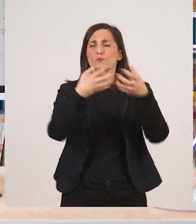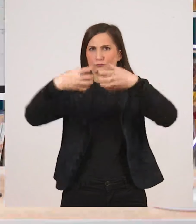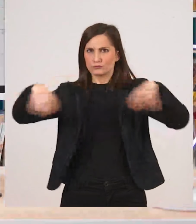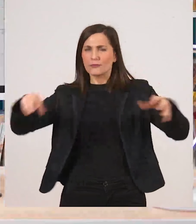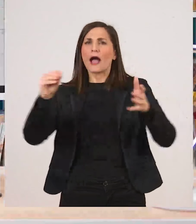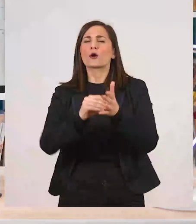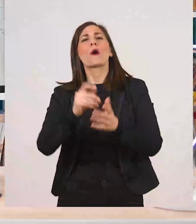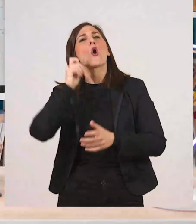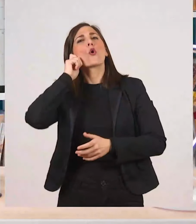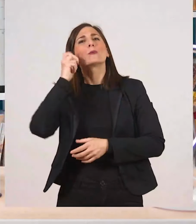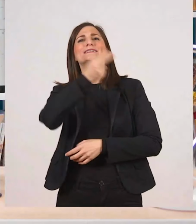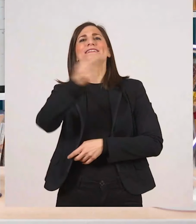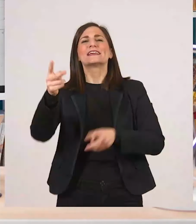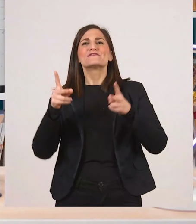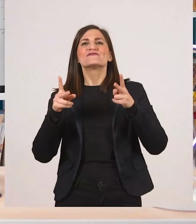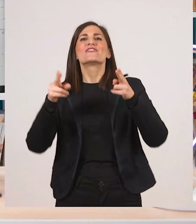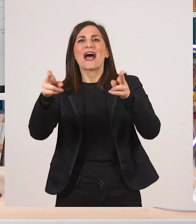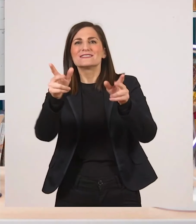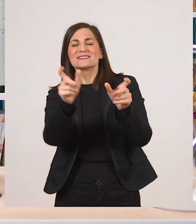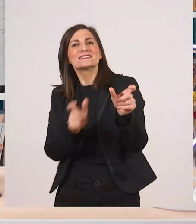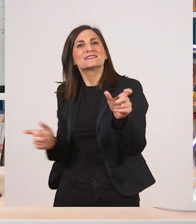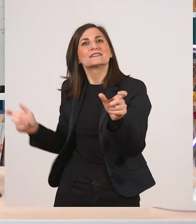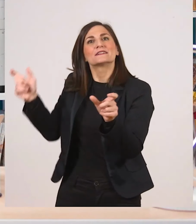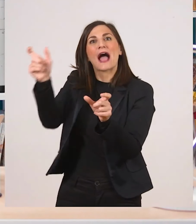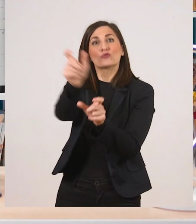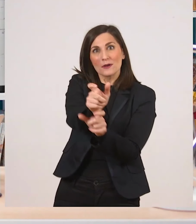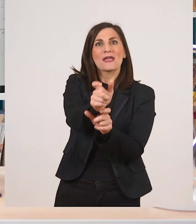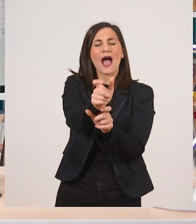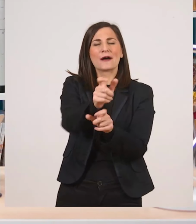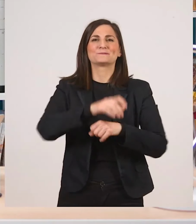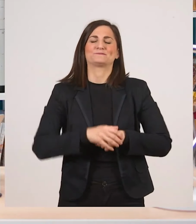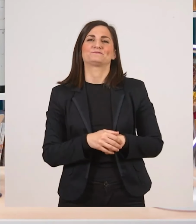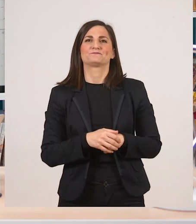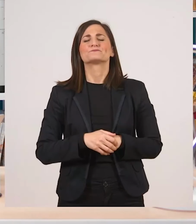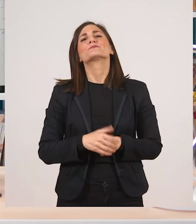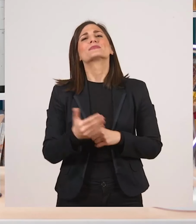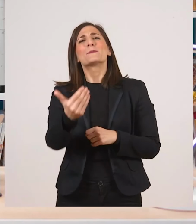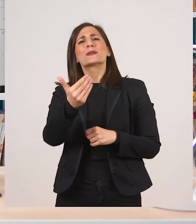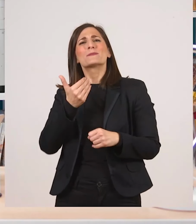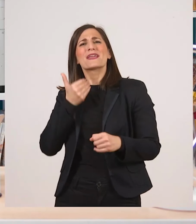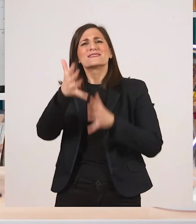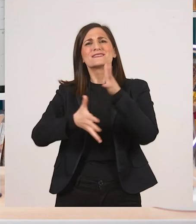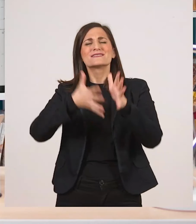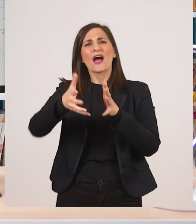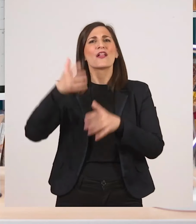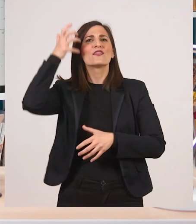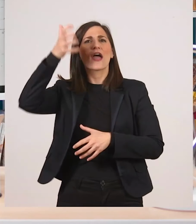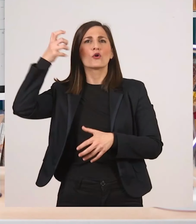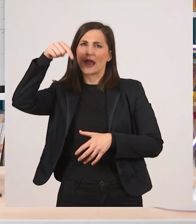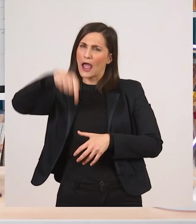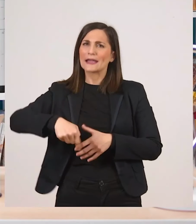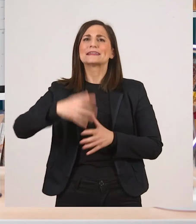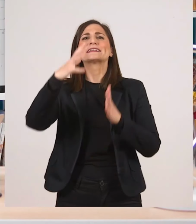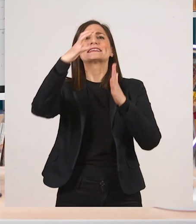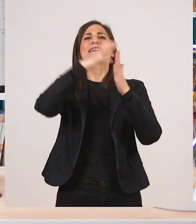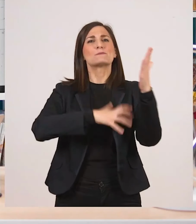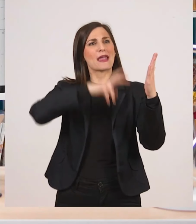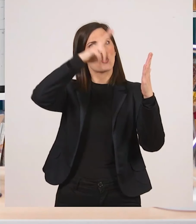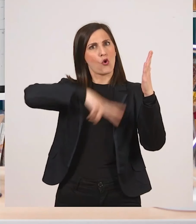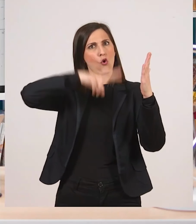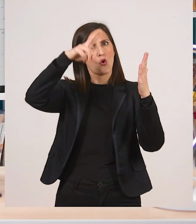αντωνυμίες. Πριν ξεκινήσω να λέω τη θεωρία, έχω γράψει ένα κείμενο εδώ. Θέλω να το διαβάσουμε μαζί και